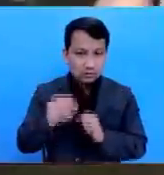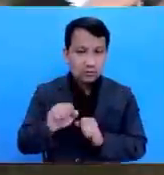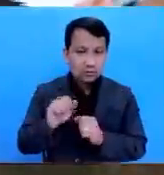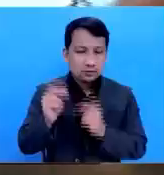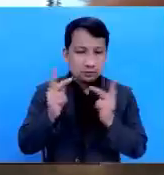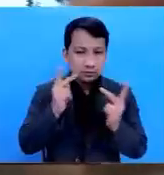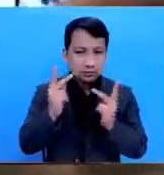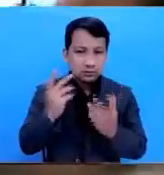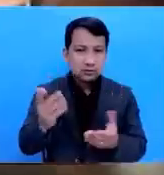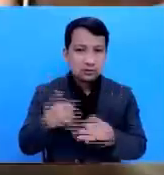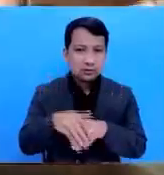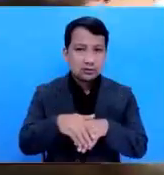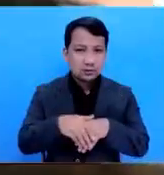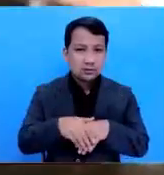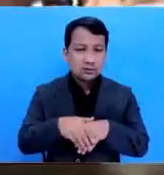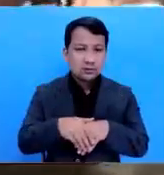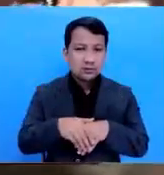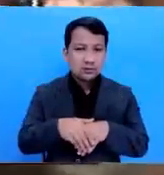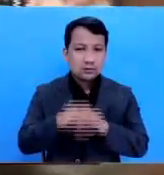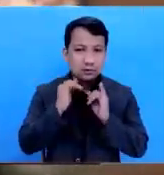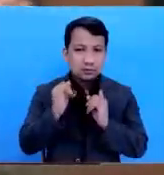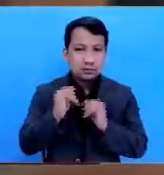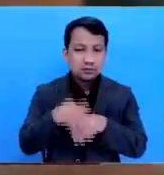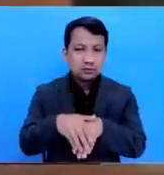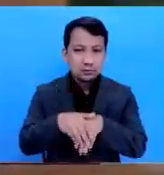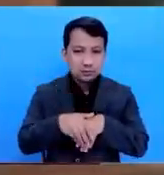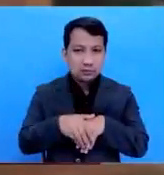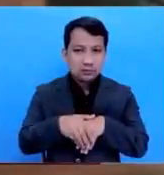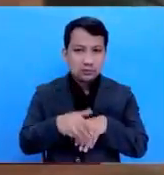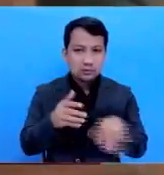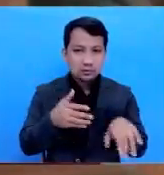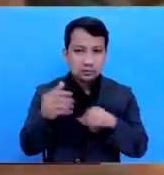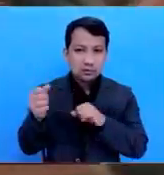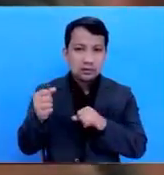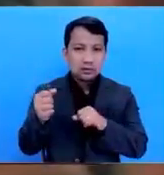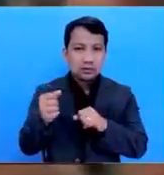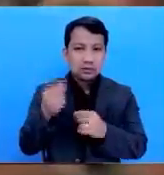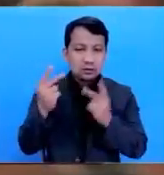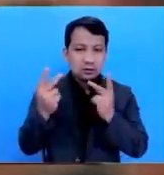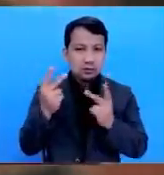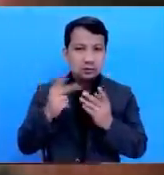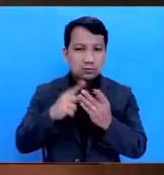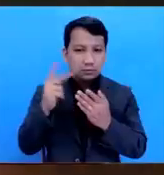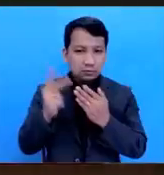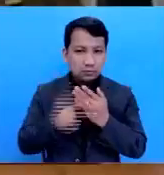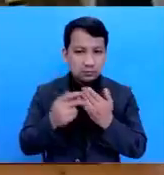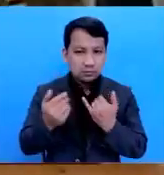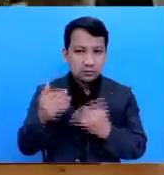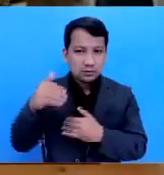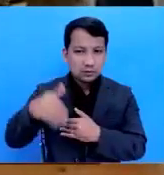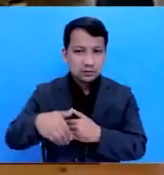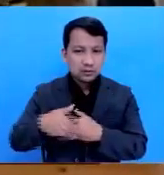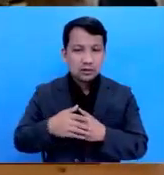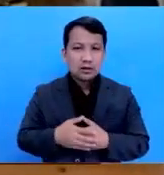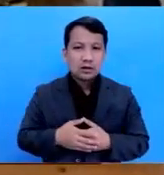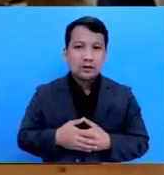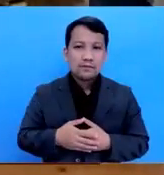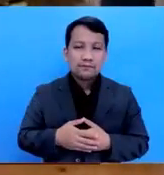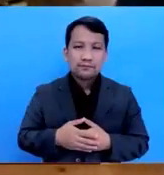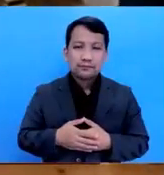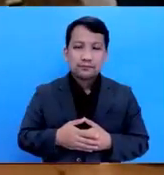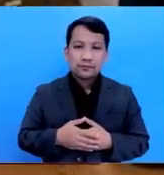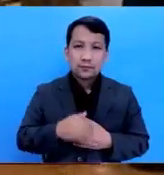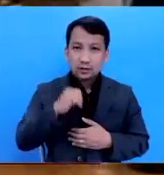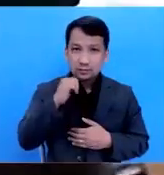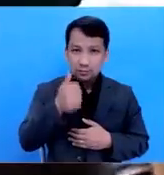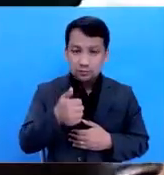Tumanggi siyang magpaunlak ng interview at tahimik na umalis sa burol sa gitna ng programa ngayong gabi. Samantala, bukas ang huling araw